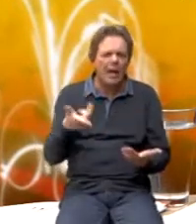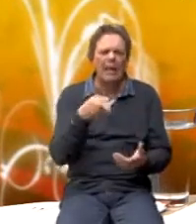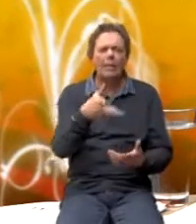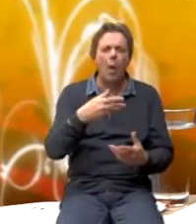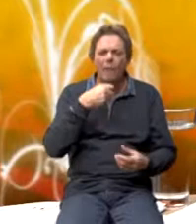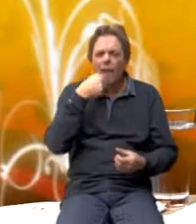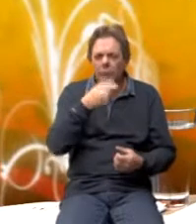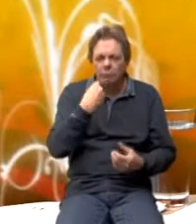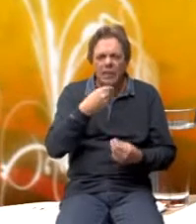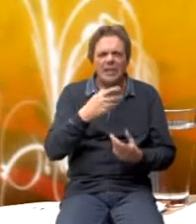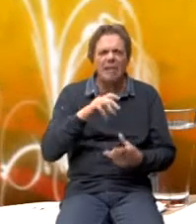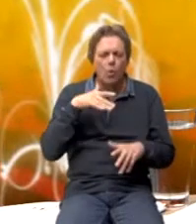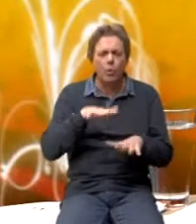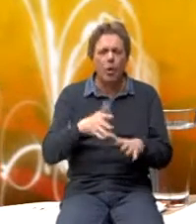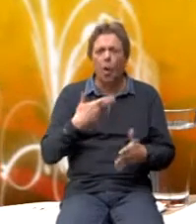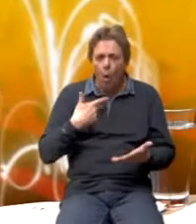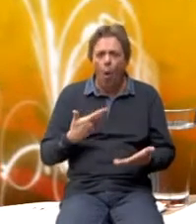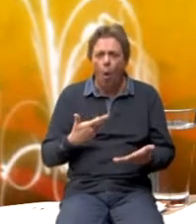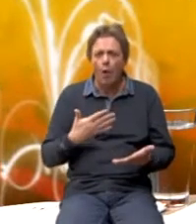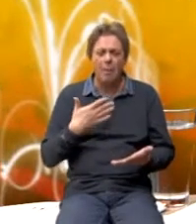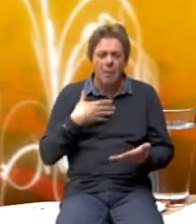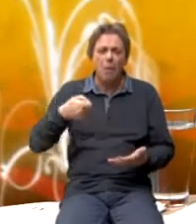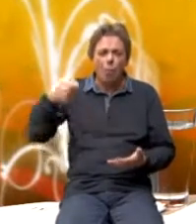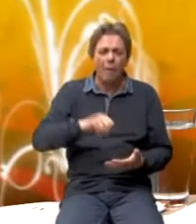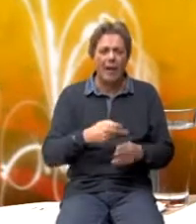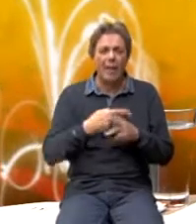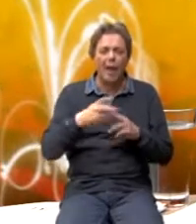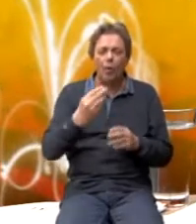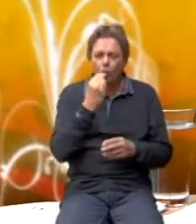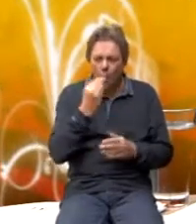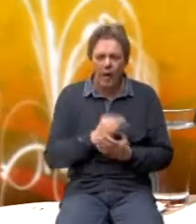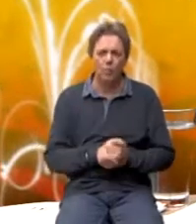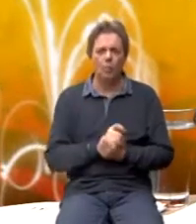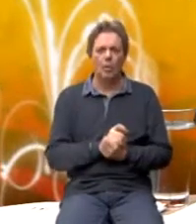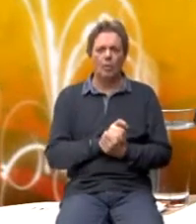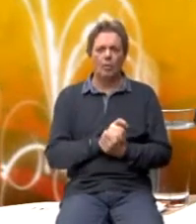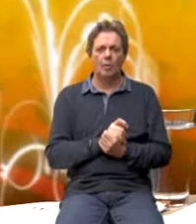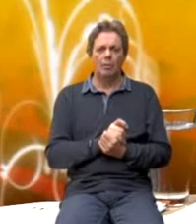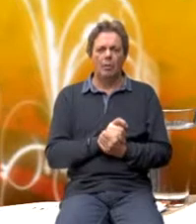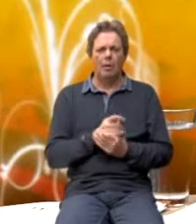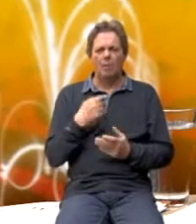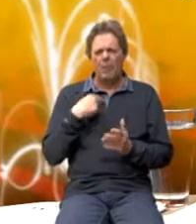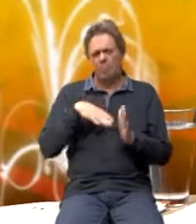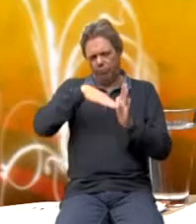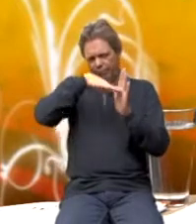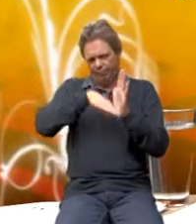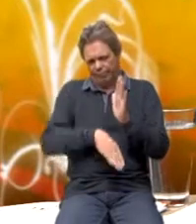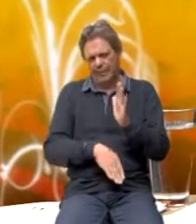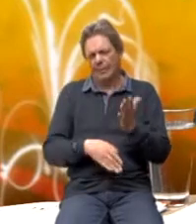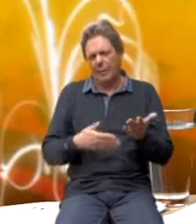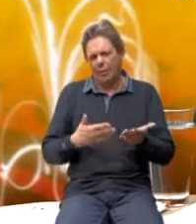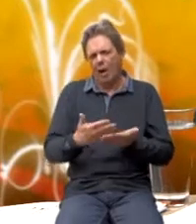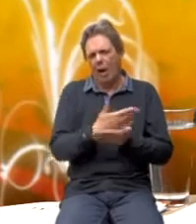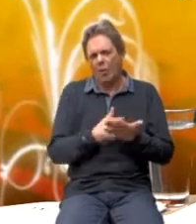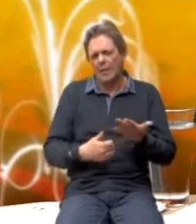izjave ljudi? Oni bi jeli ekološko, oni bi kupovali. Mislim, tamo negdje na dnu dna zemlja koja